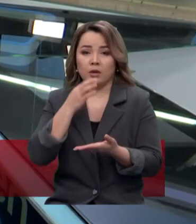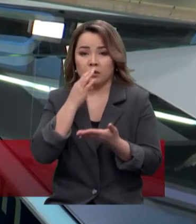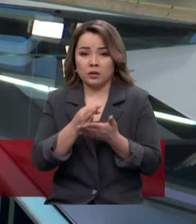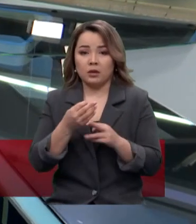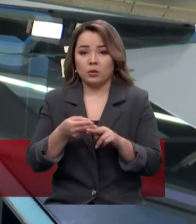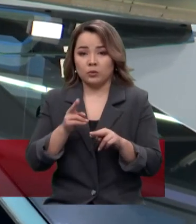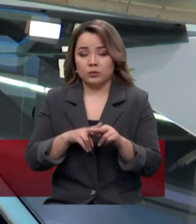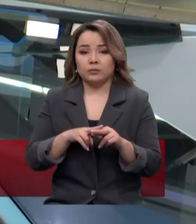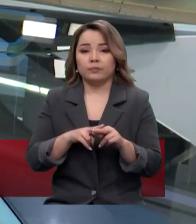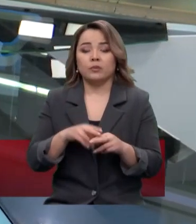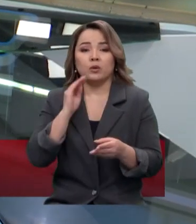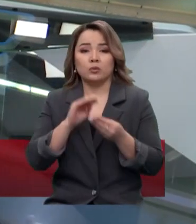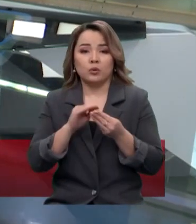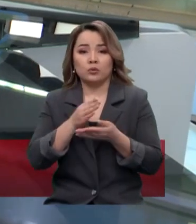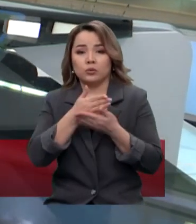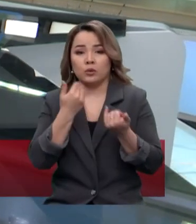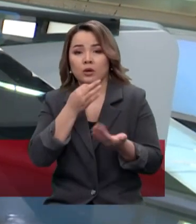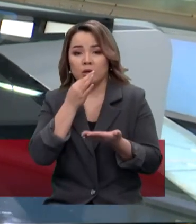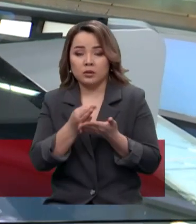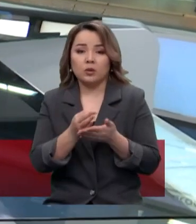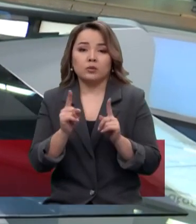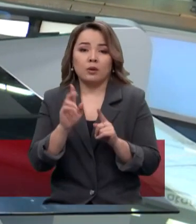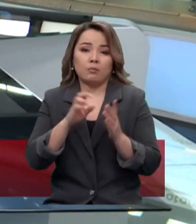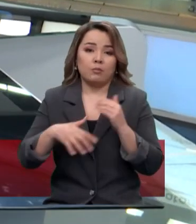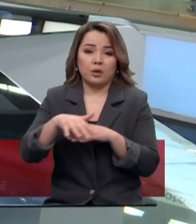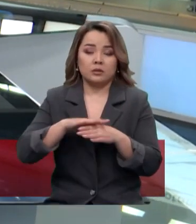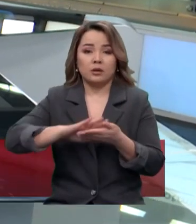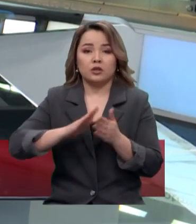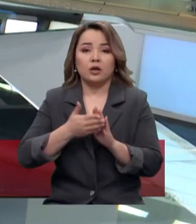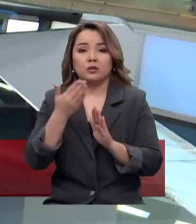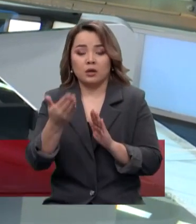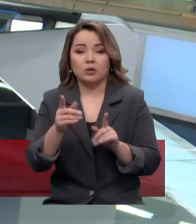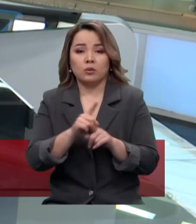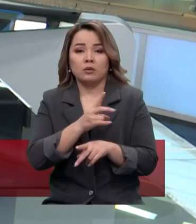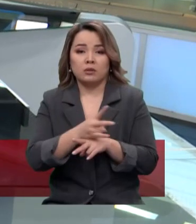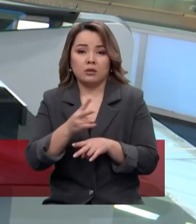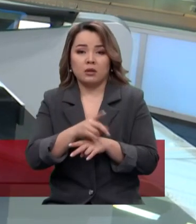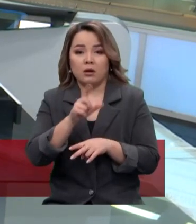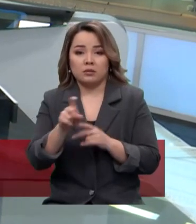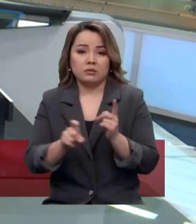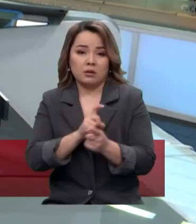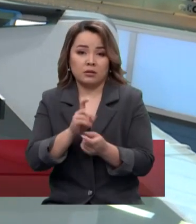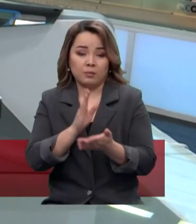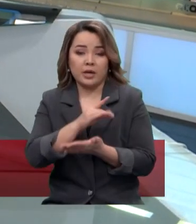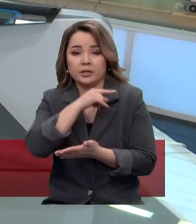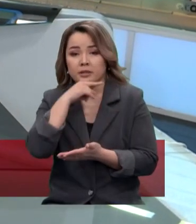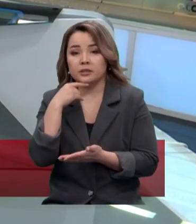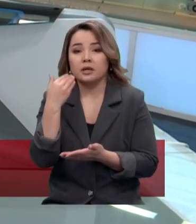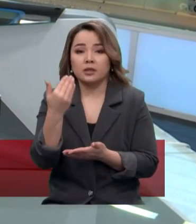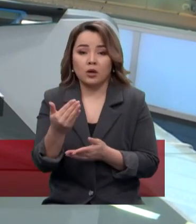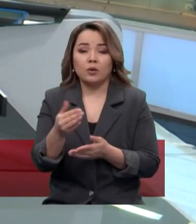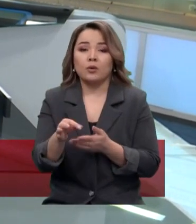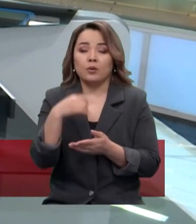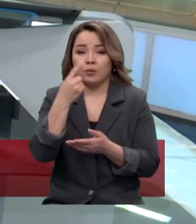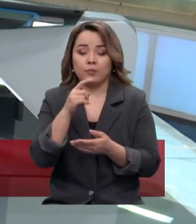осы тұрақсыздықты меңзеп тұрған батыстық қаскөйлердің сандырағы ма? Мәселен, Ресей ресми